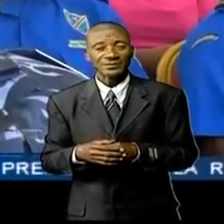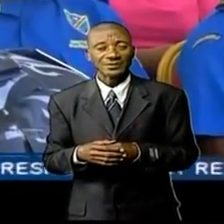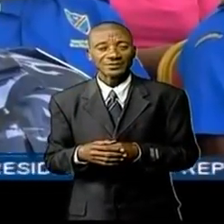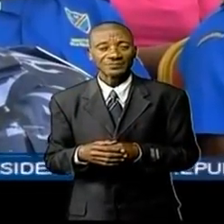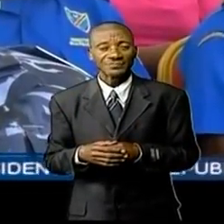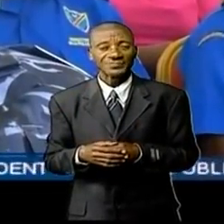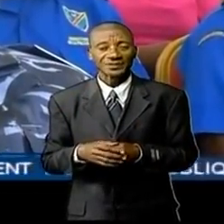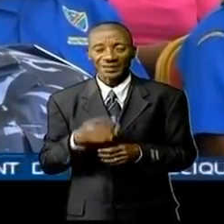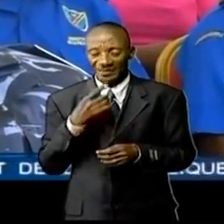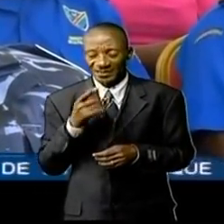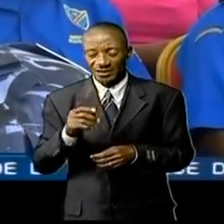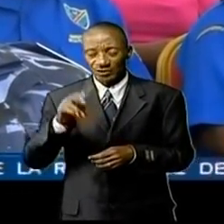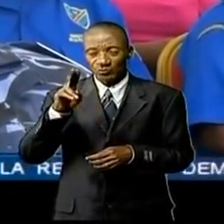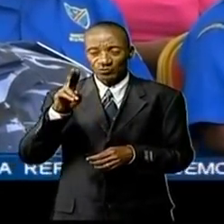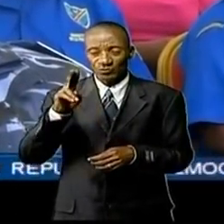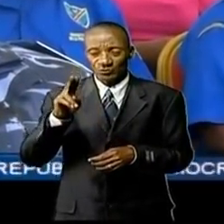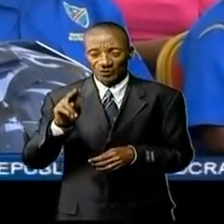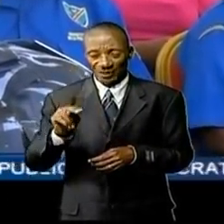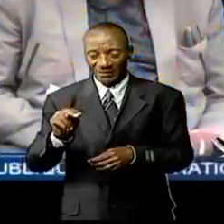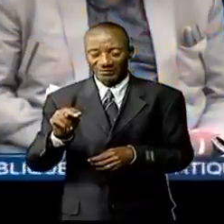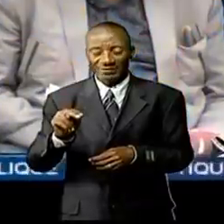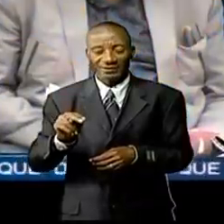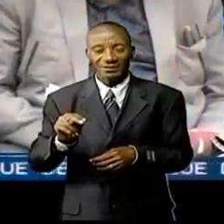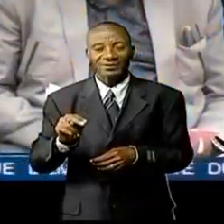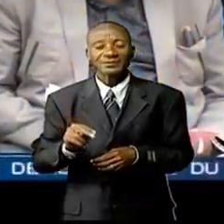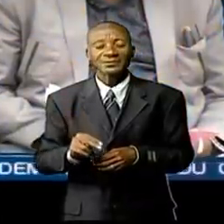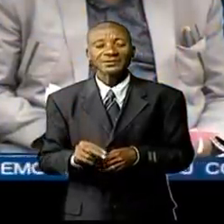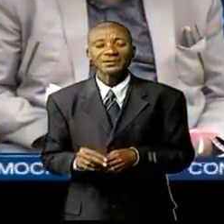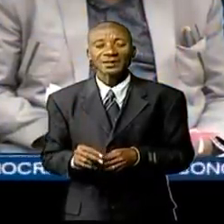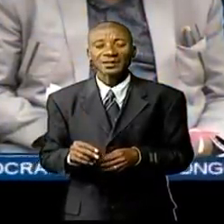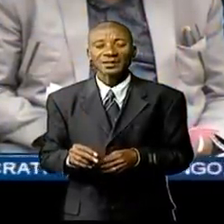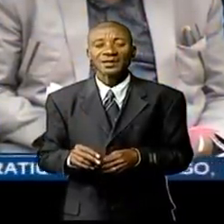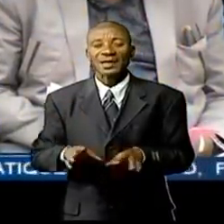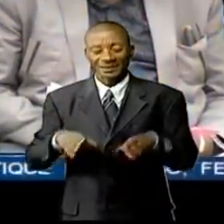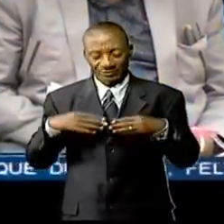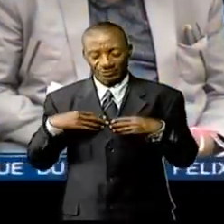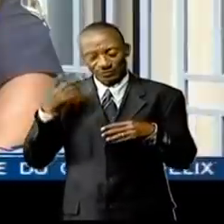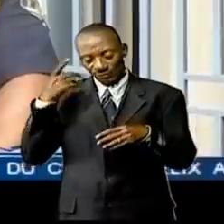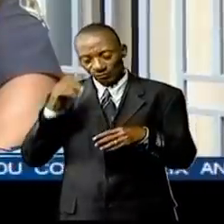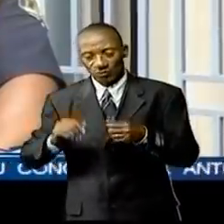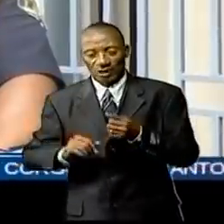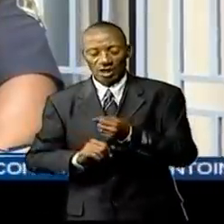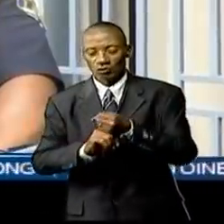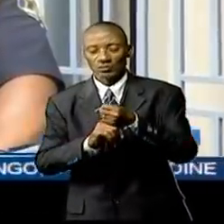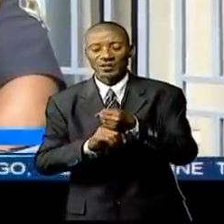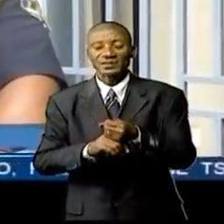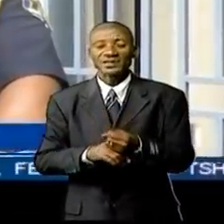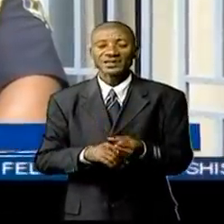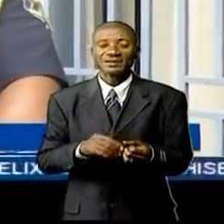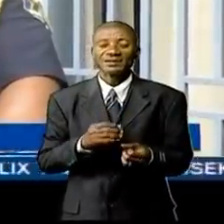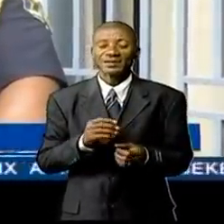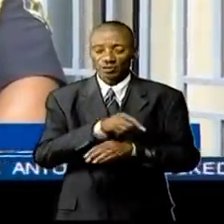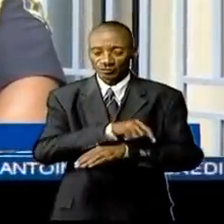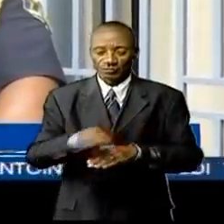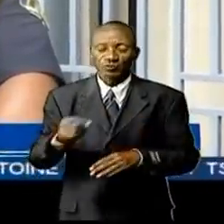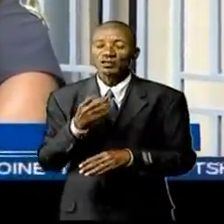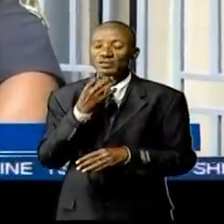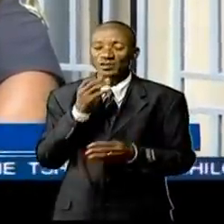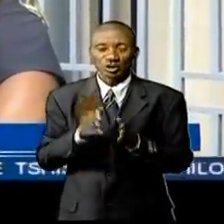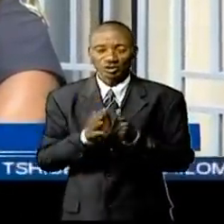la MONUSCO et l'autorité de régulation à accompagner l'inspection générale. désormais brevetée en marché